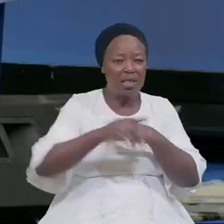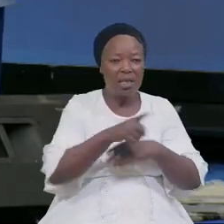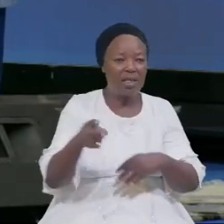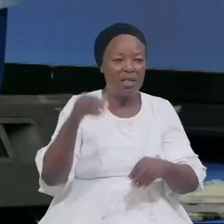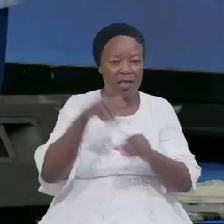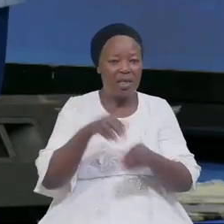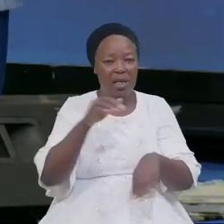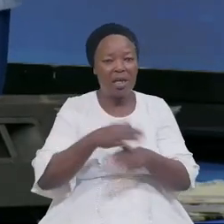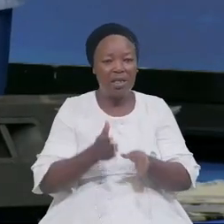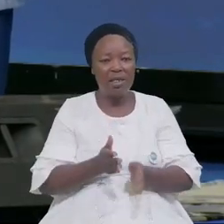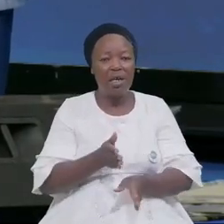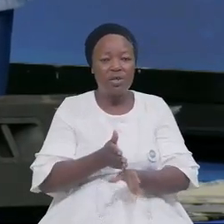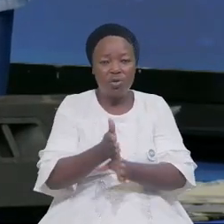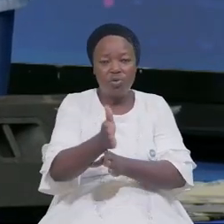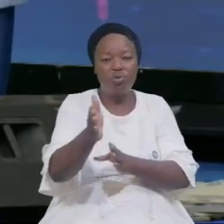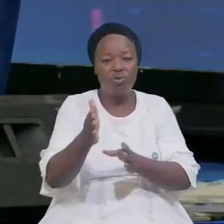verset